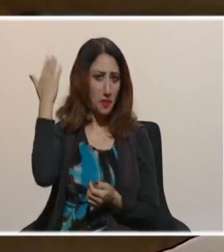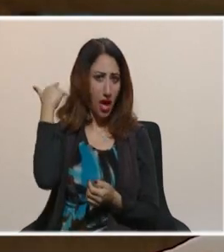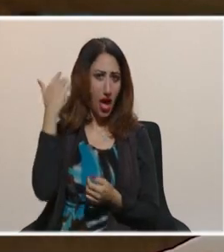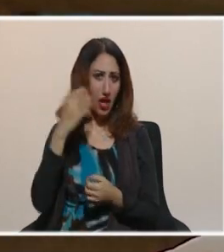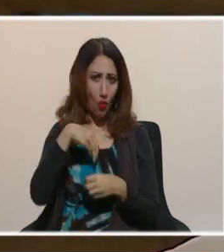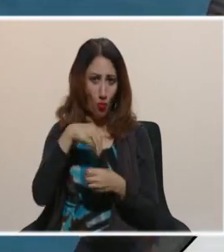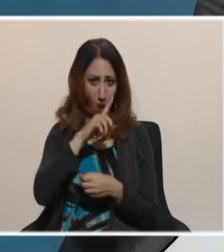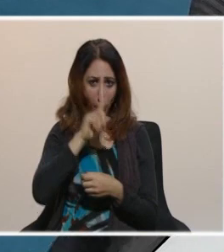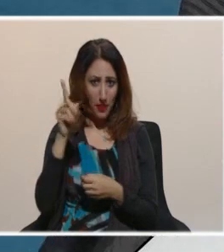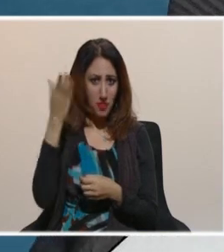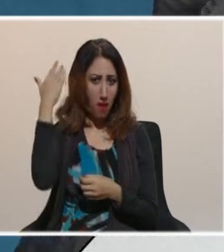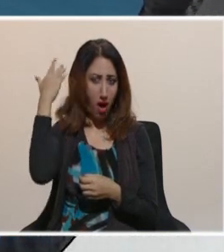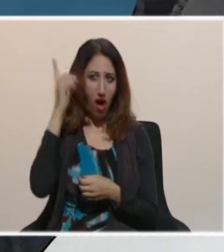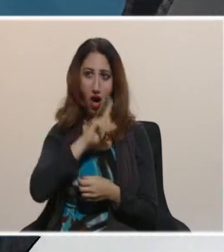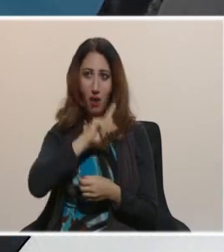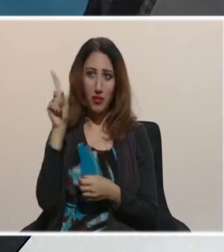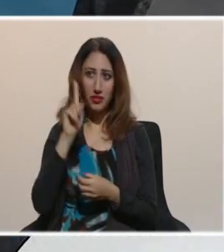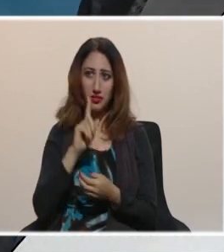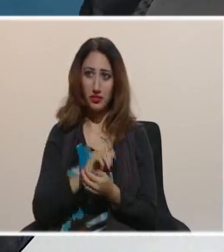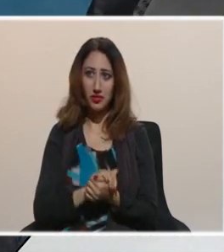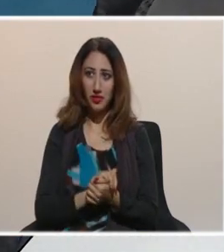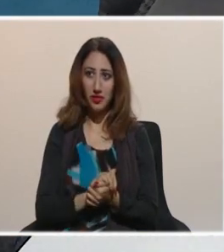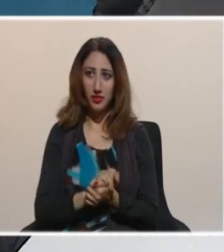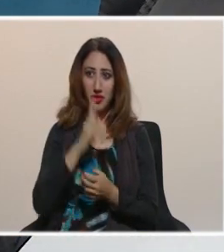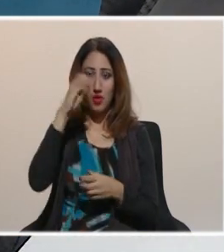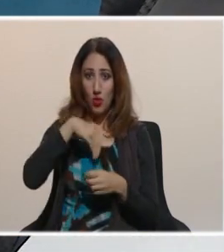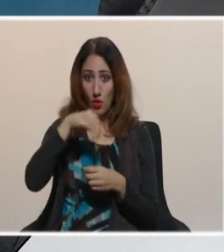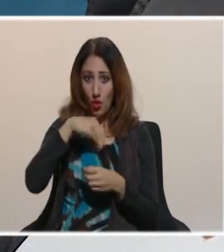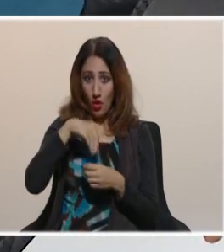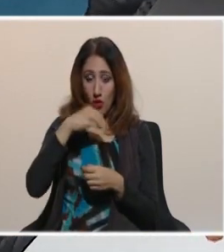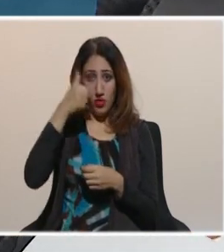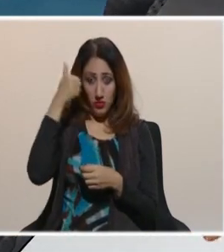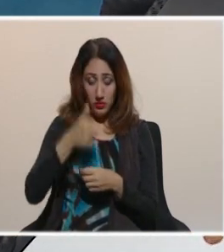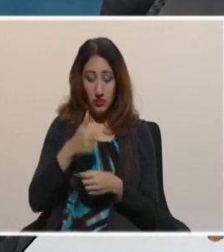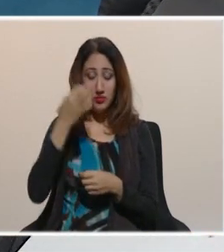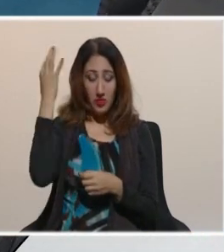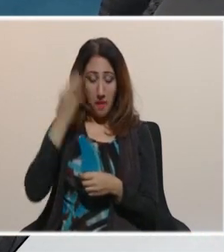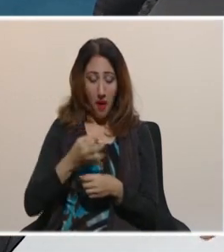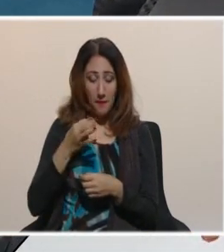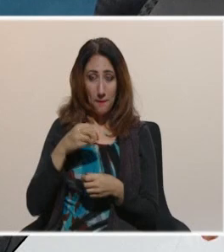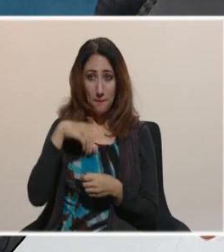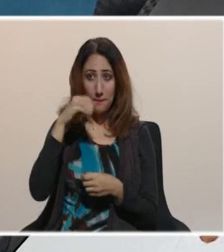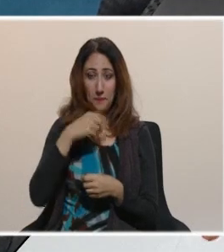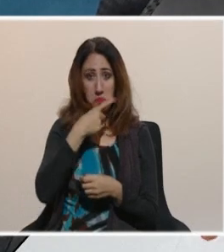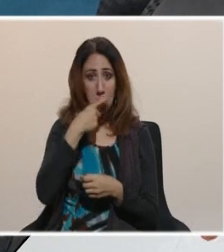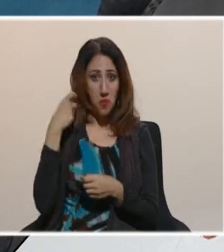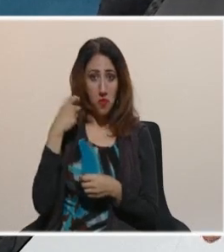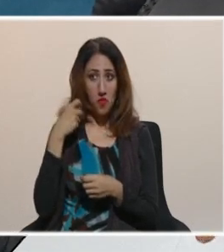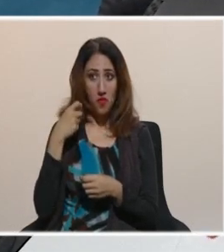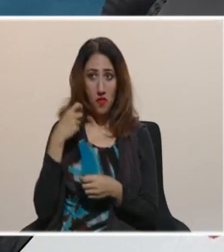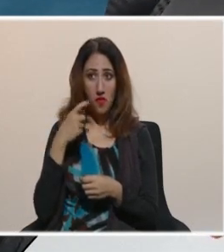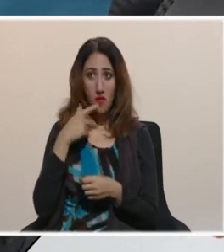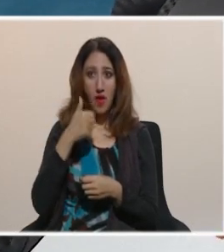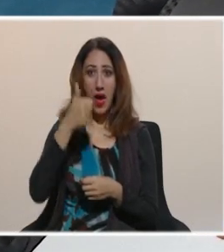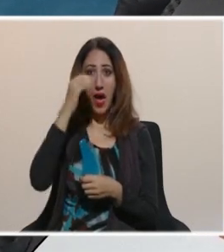عباس بنفسك؟ لا والله. اللي بيطبخ بقى طبيخ صح، وربنا يا رب يشفيه،